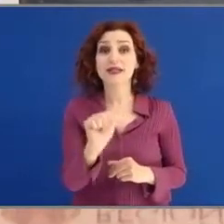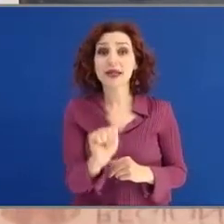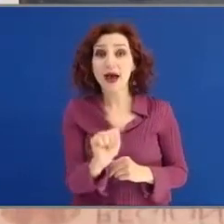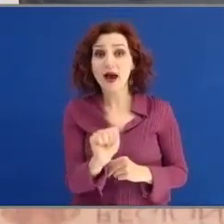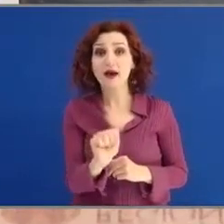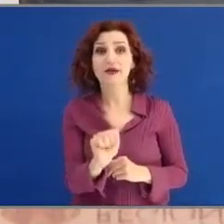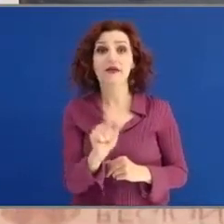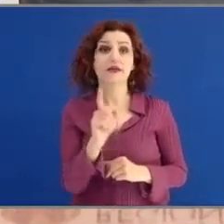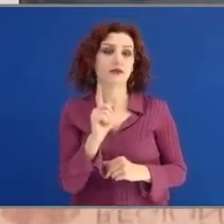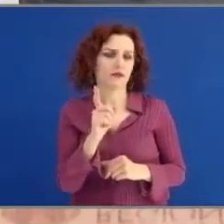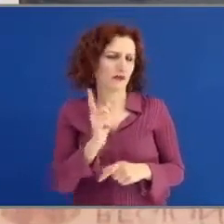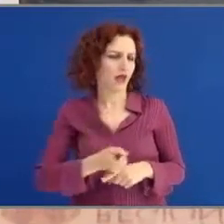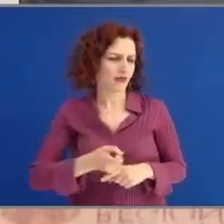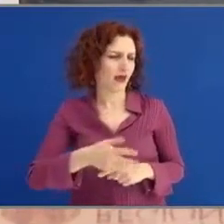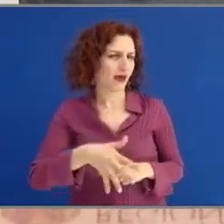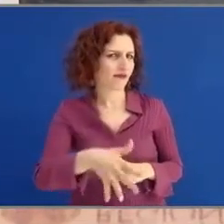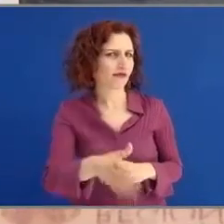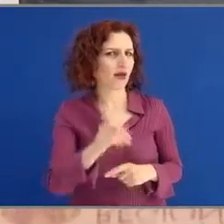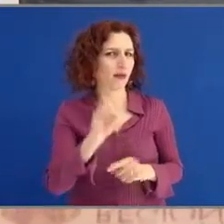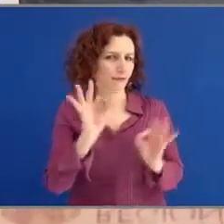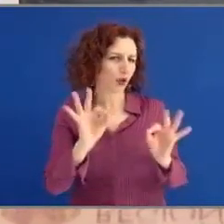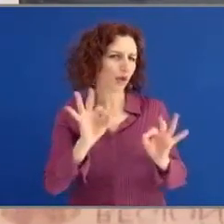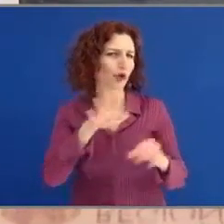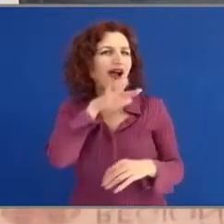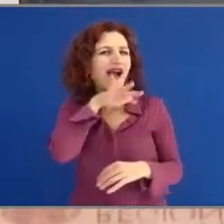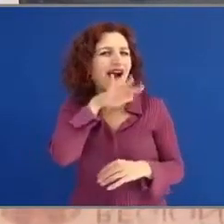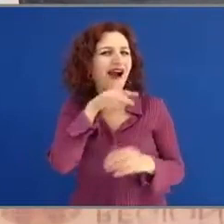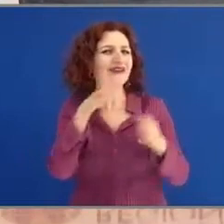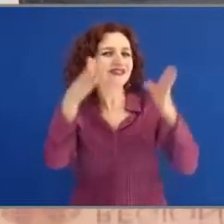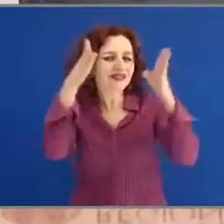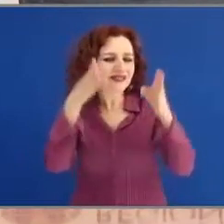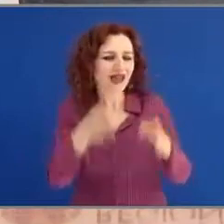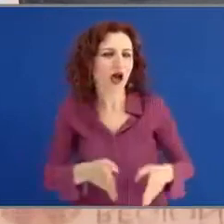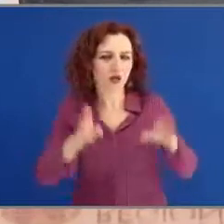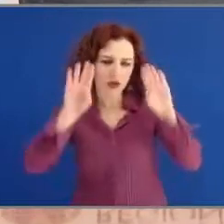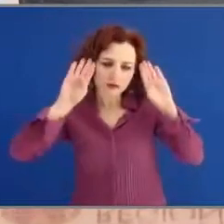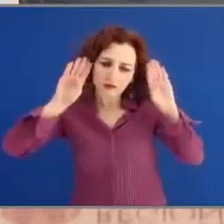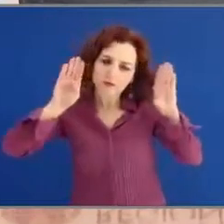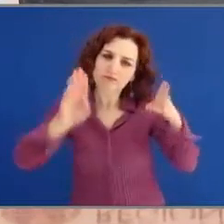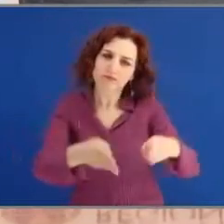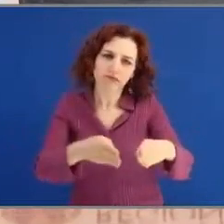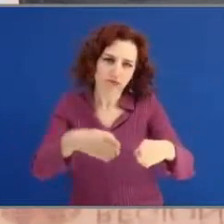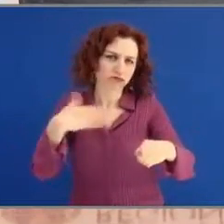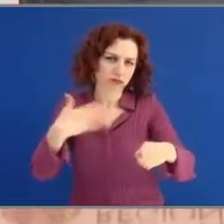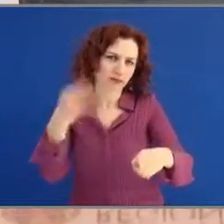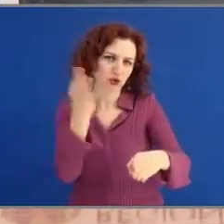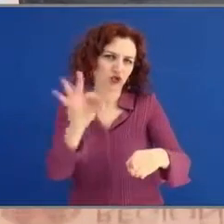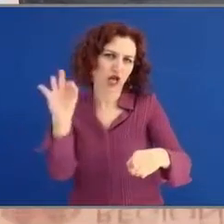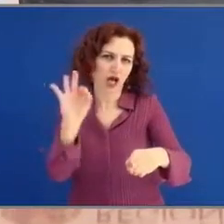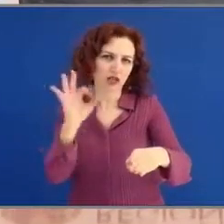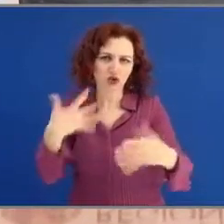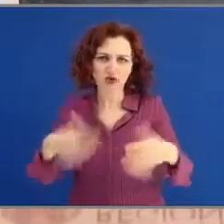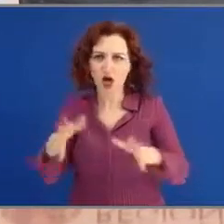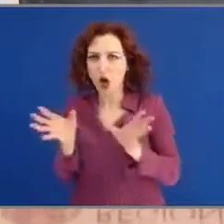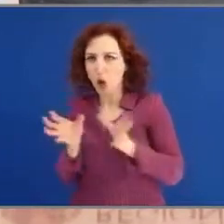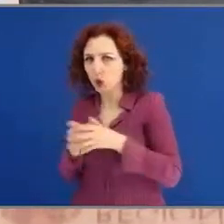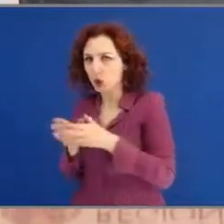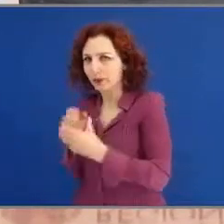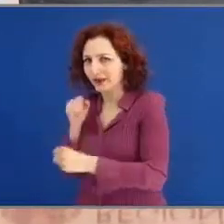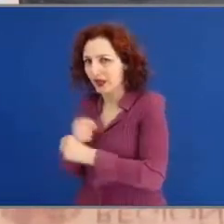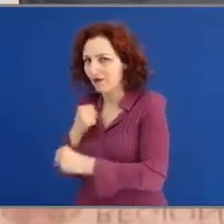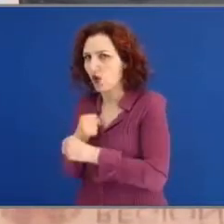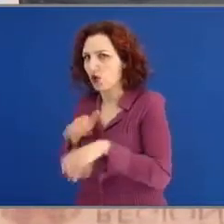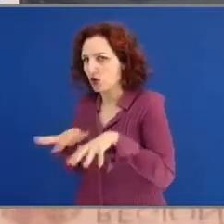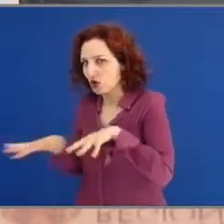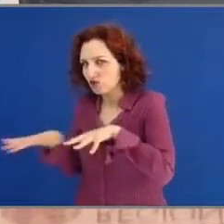sul tema dell'anziano, un'attenzione particolare. Sono già al lavoro dei gruppi di lavoro e ovviamente sentiremo anche